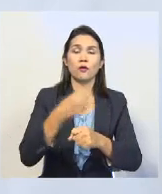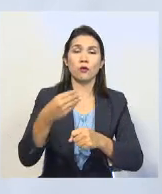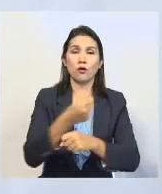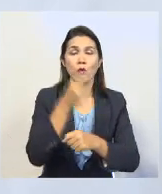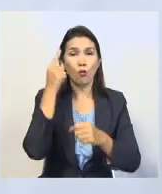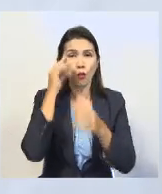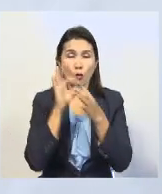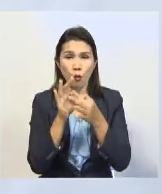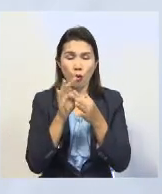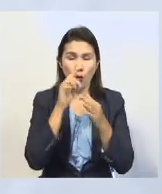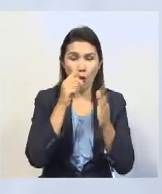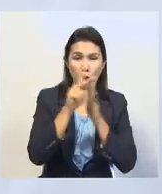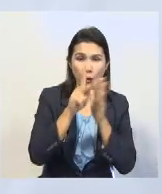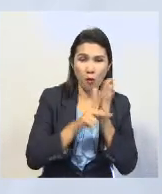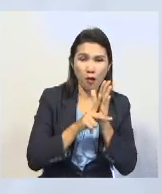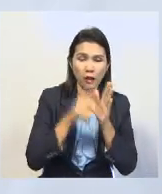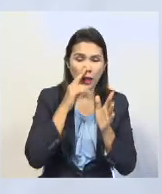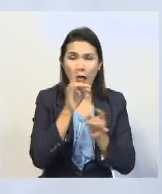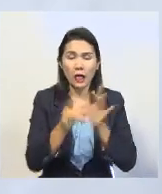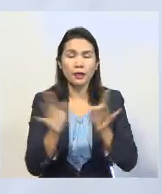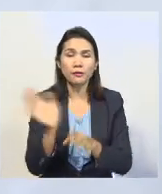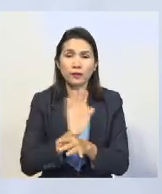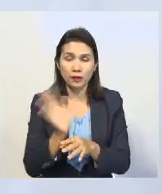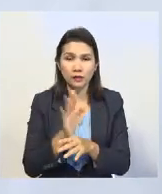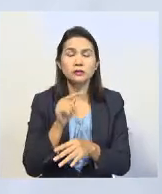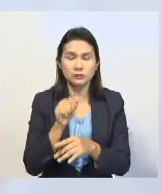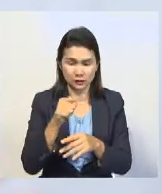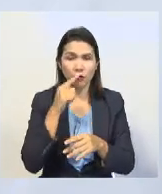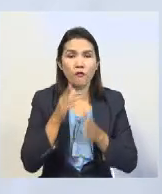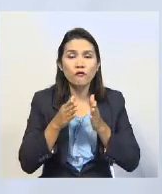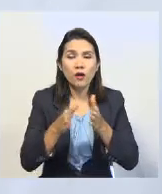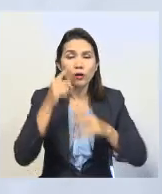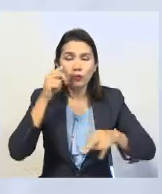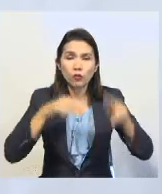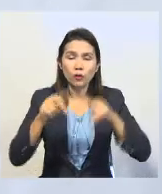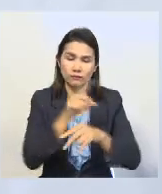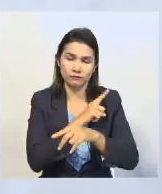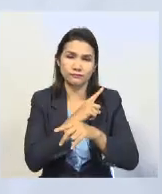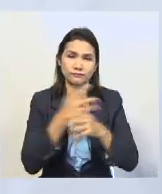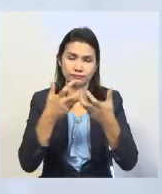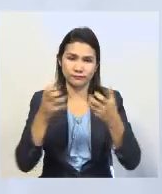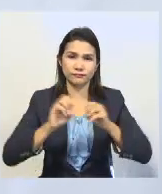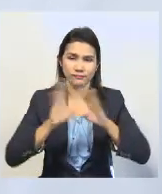ปห่วงว่าจะไปใช้กฎหมายไปแกล้งใครหรือไปรังแกใครอันนั้นก็เป็นฝ่ายสืบสวนสอบสวนอันนั้นก็แยกออกอย่างชัดเจน